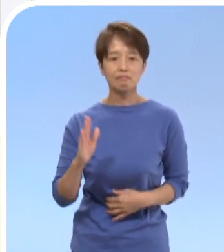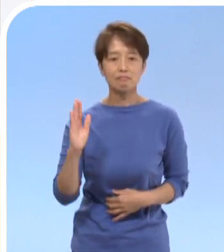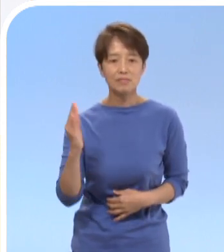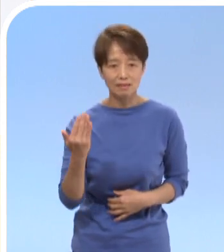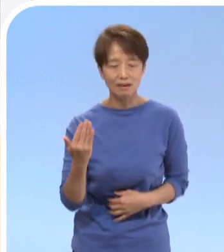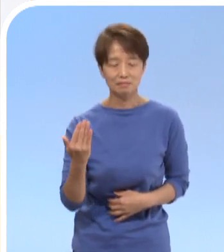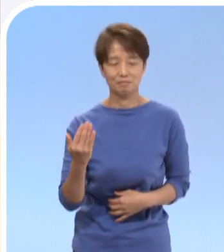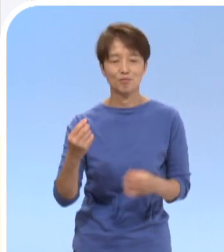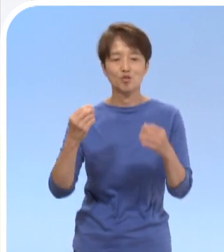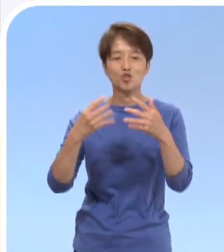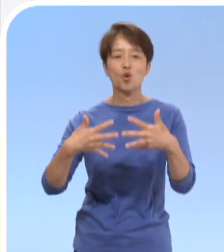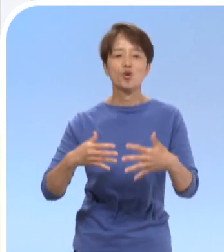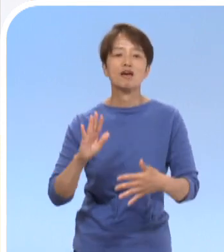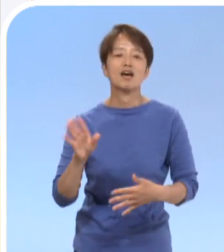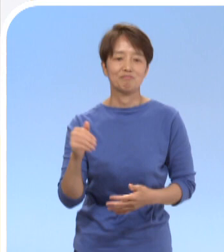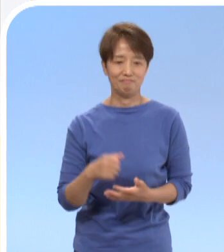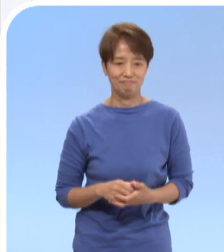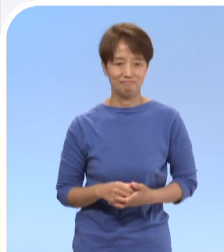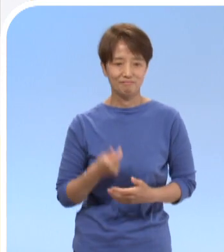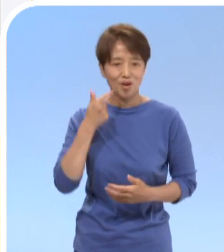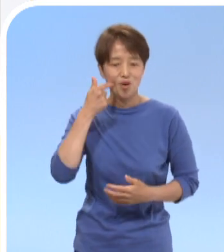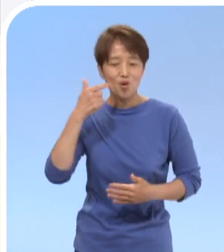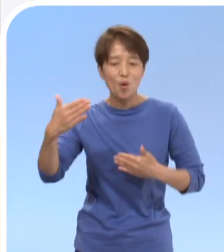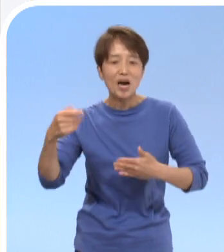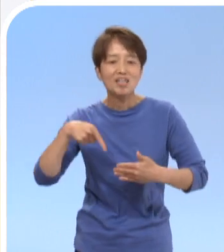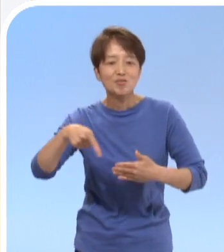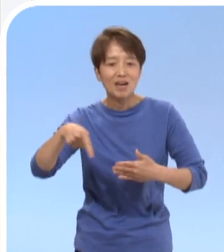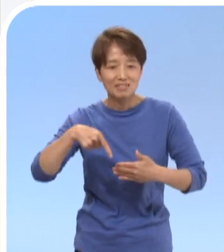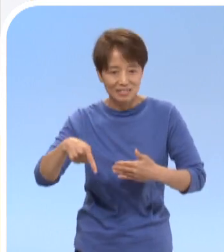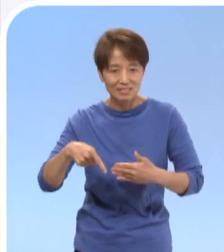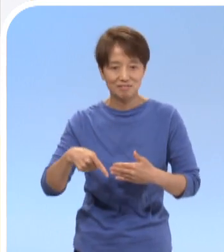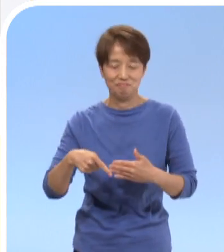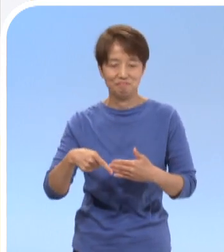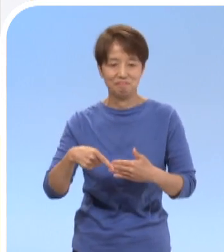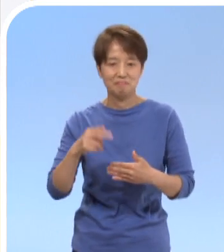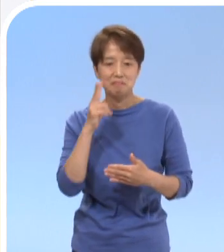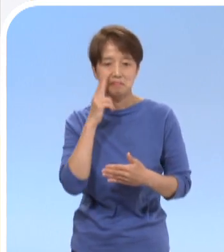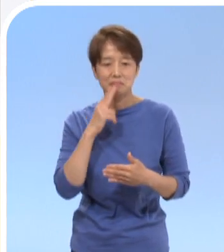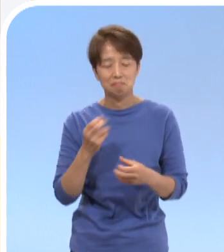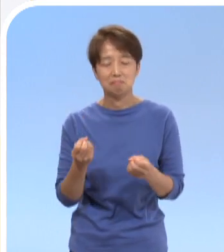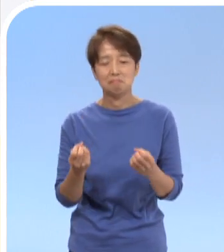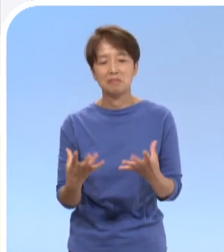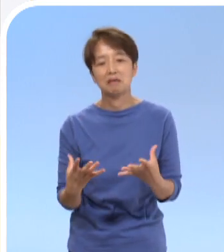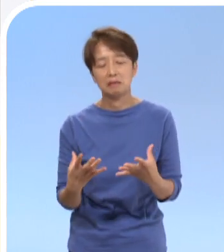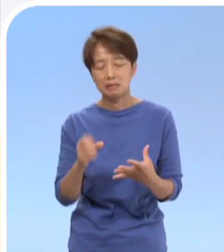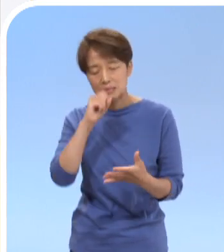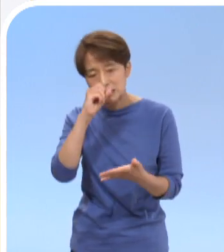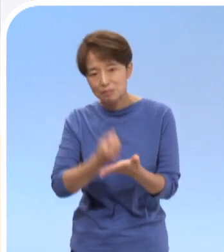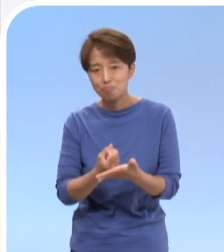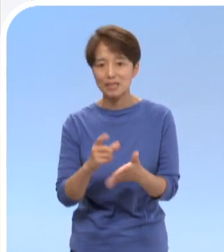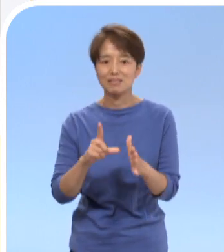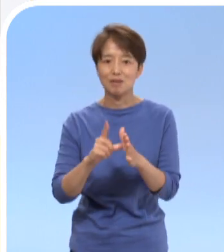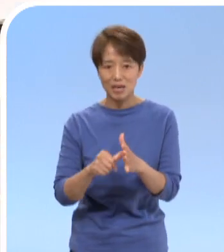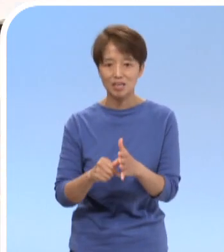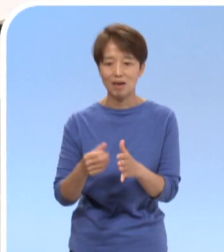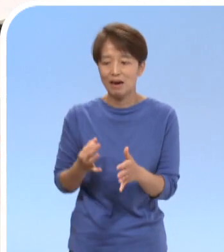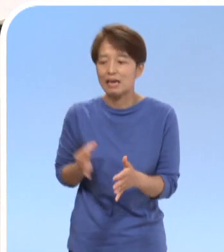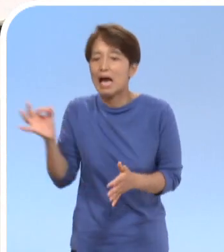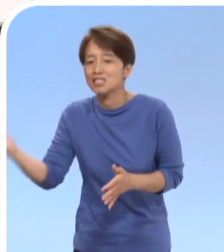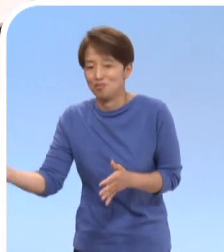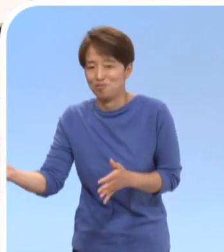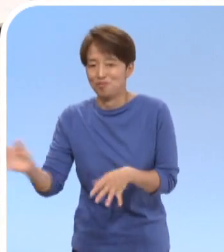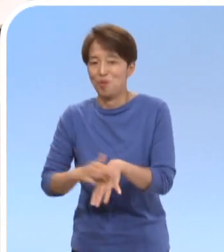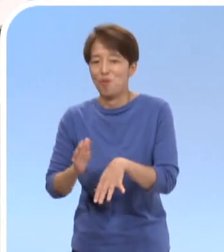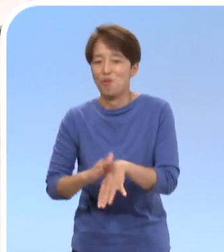ただですね、これ面白いところがあって、6ヶ月以内に禁煙を失敗したらその分を返金しないといけ